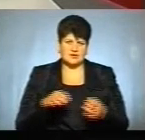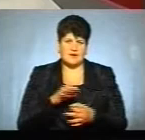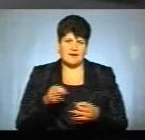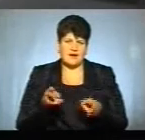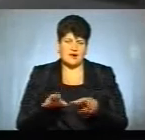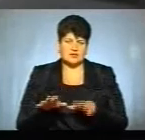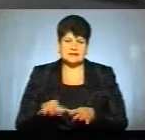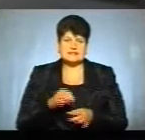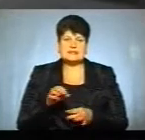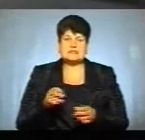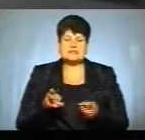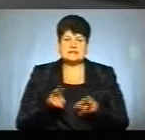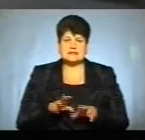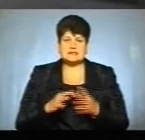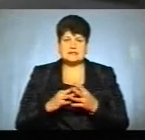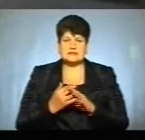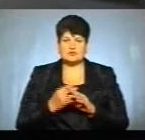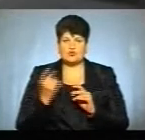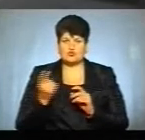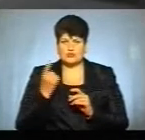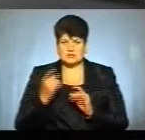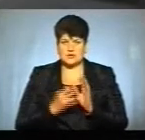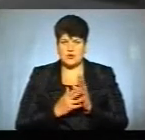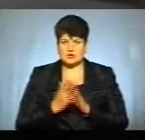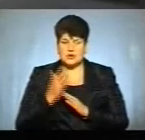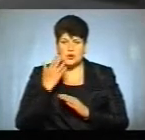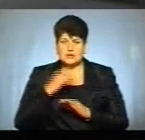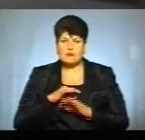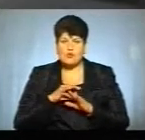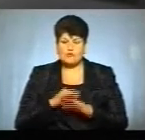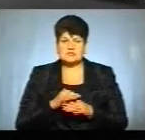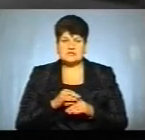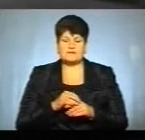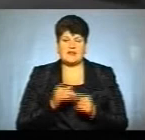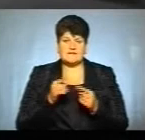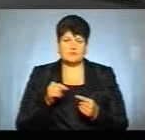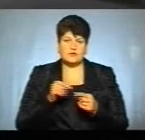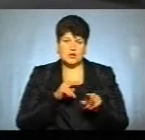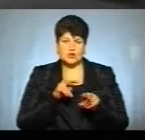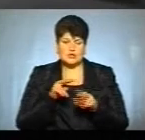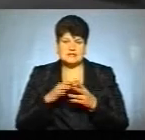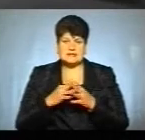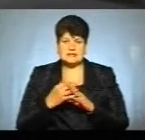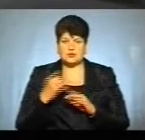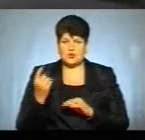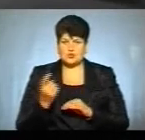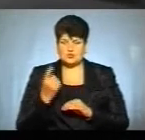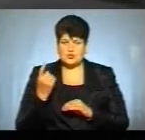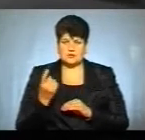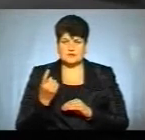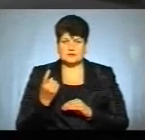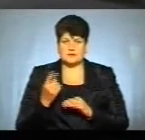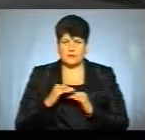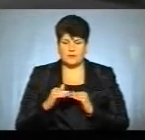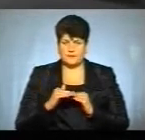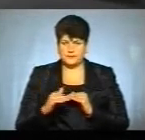городах залишки сільськогосподарських рослин і таке інше, коли проводяться відповідні догляди за сільськогосподарськими